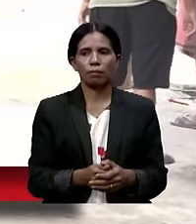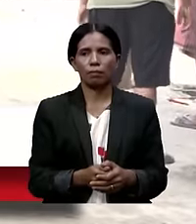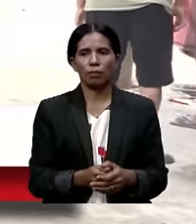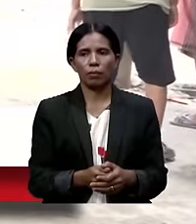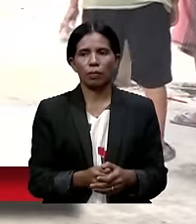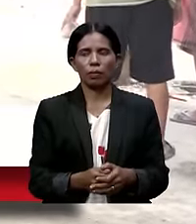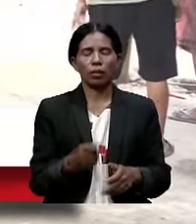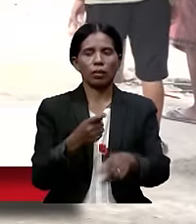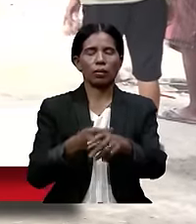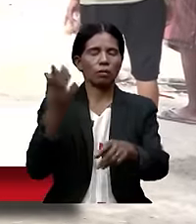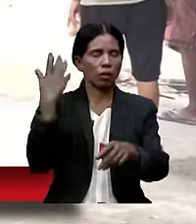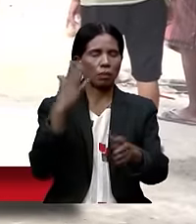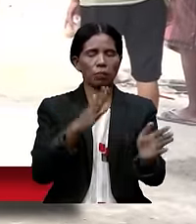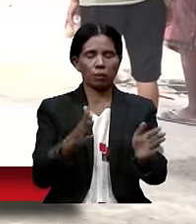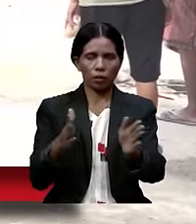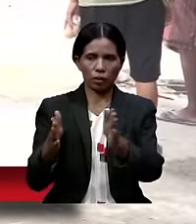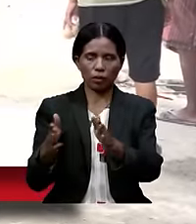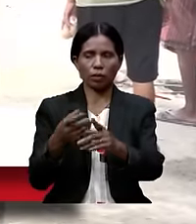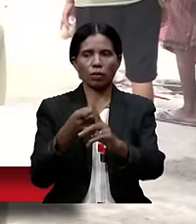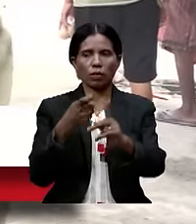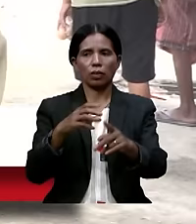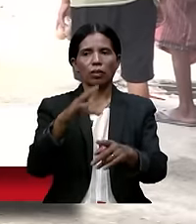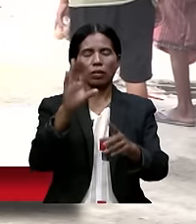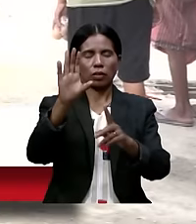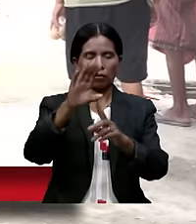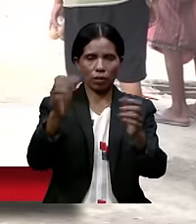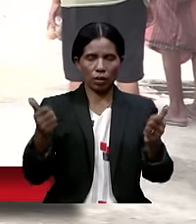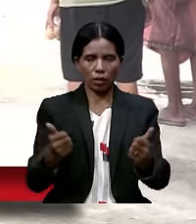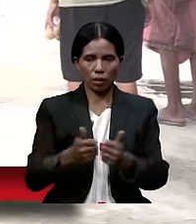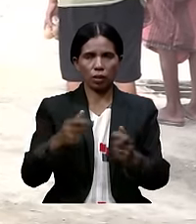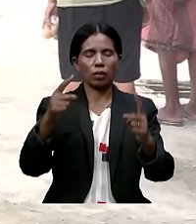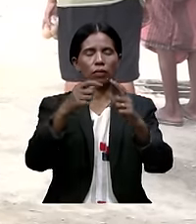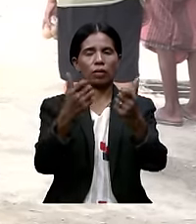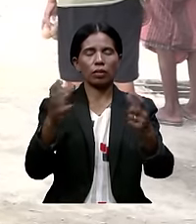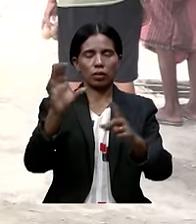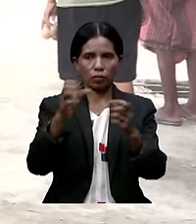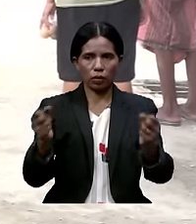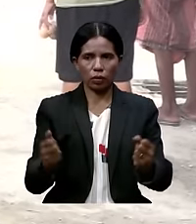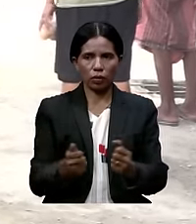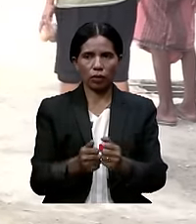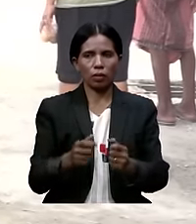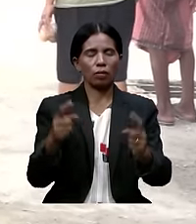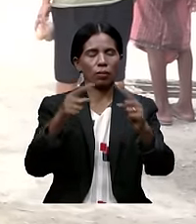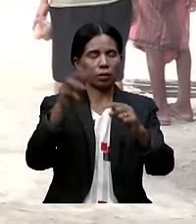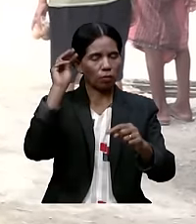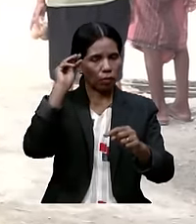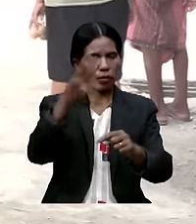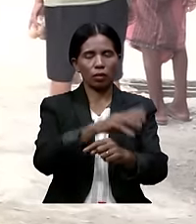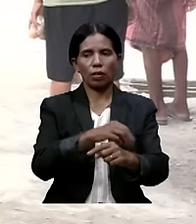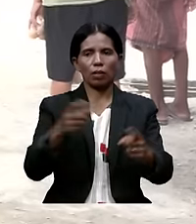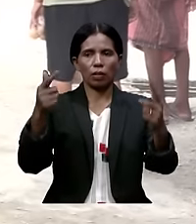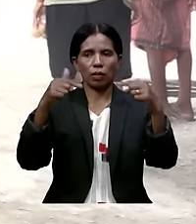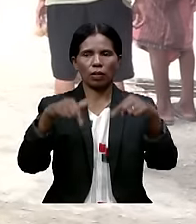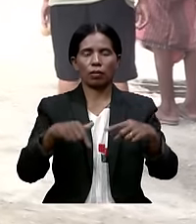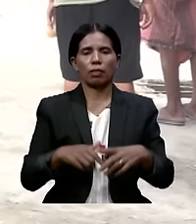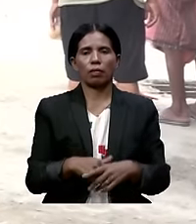Ia momento ame proceso carta usine, usi sefe aldea bato sefe suku. Sefe suku bato ministro, ministro bato raikotu, raikotu tume halotea.